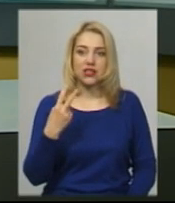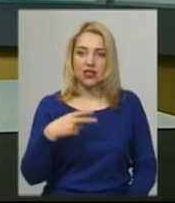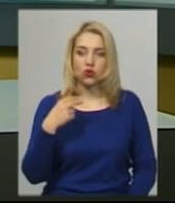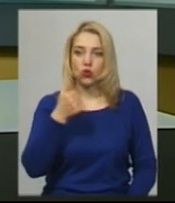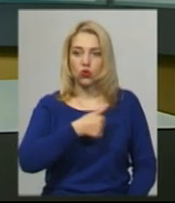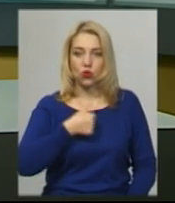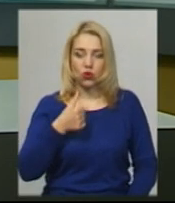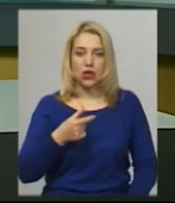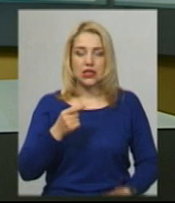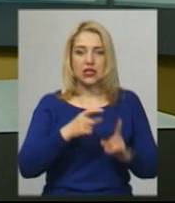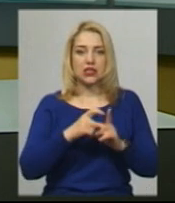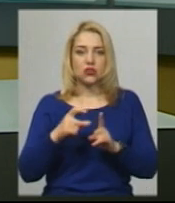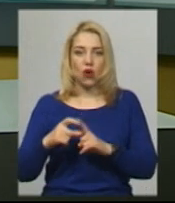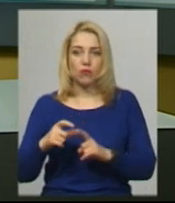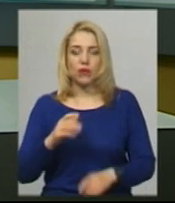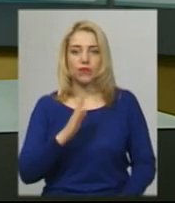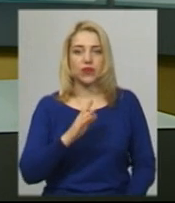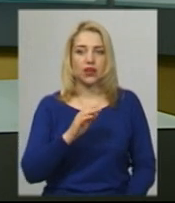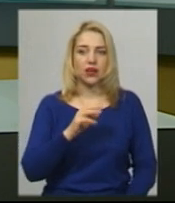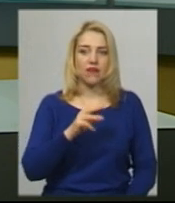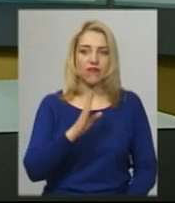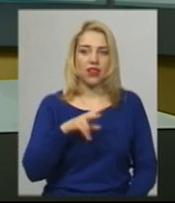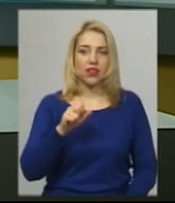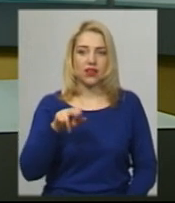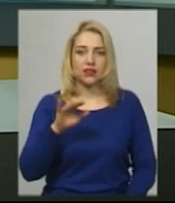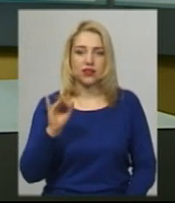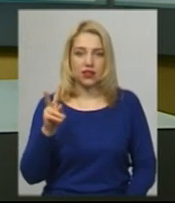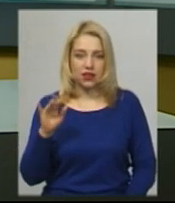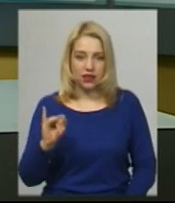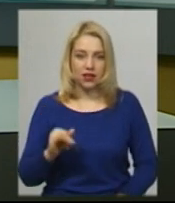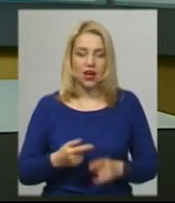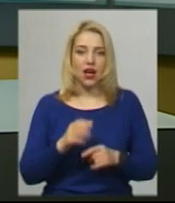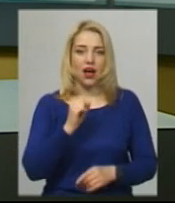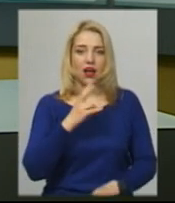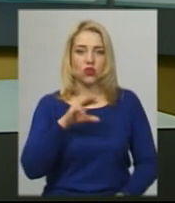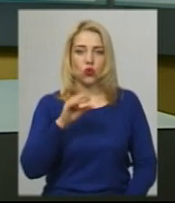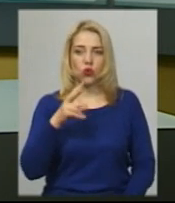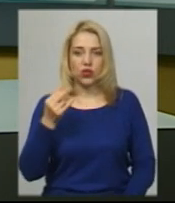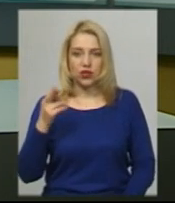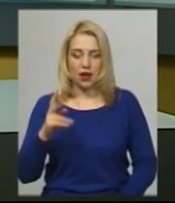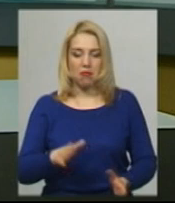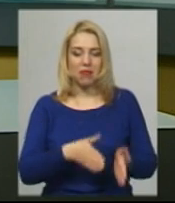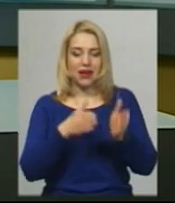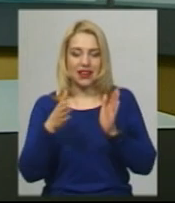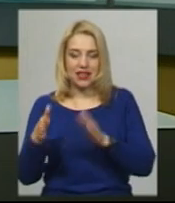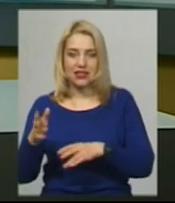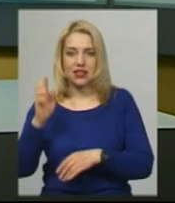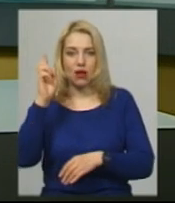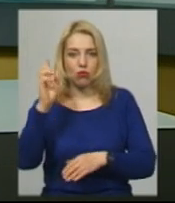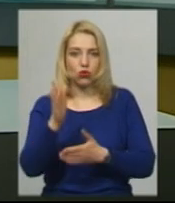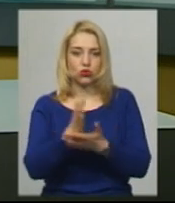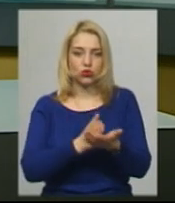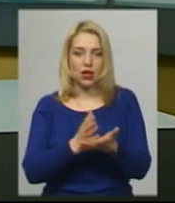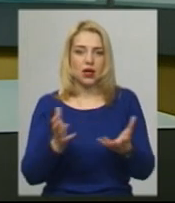За словами владики Антонія Махоти, рішення щодо перенесення поминальних богослужінь на місцевих кладовищах підтримала і